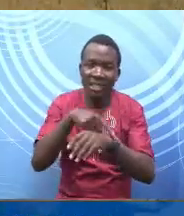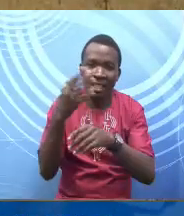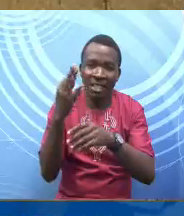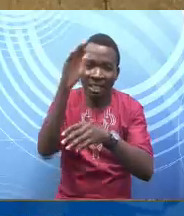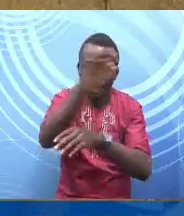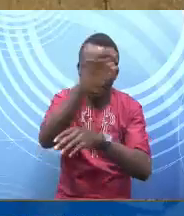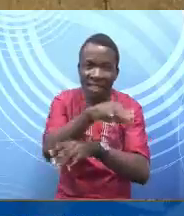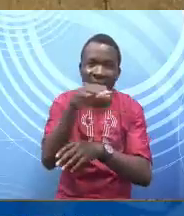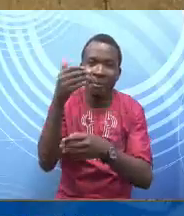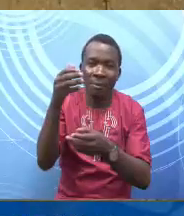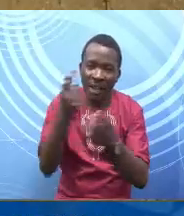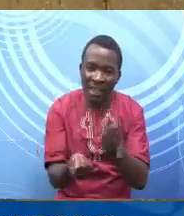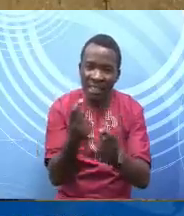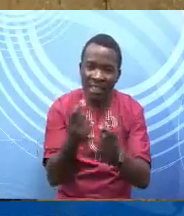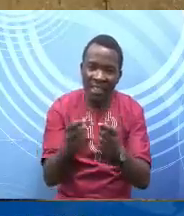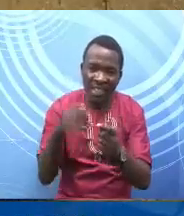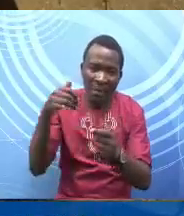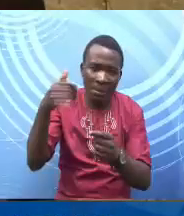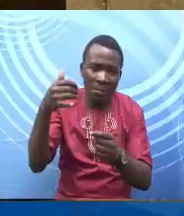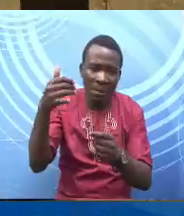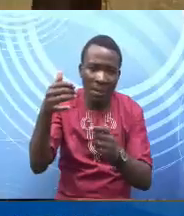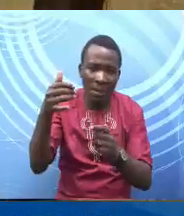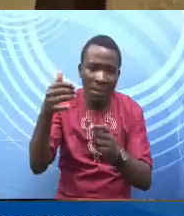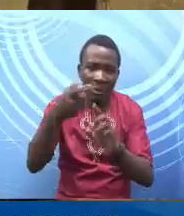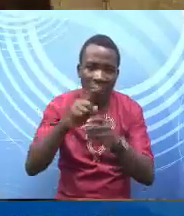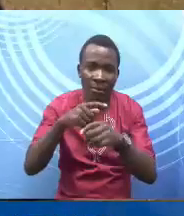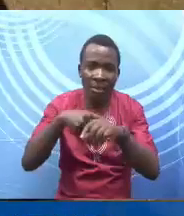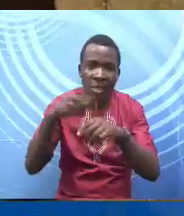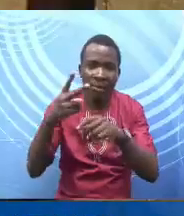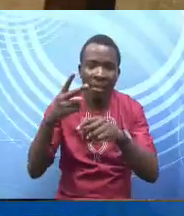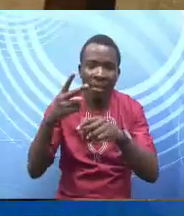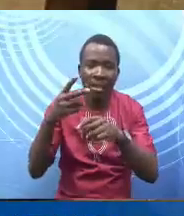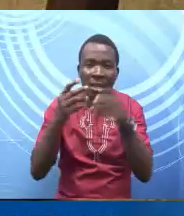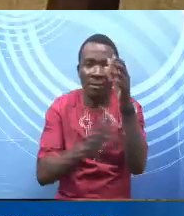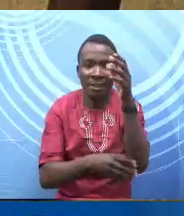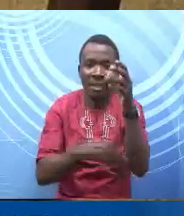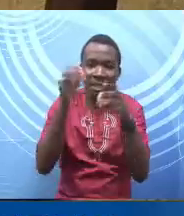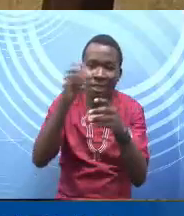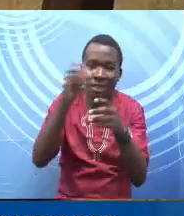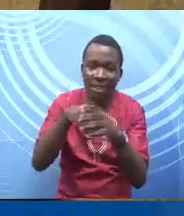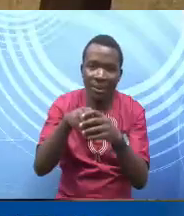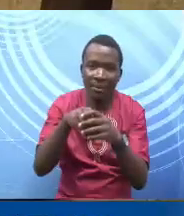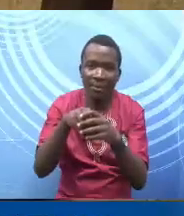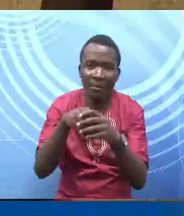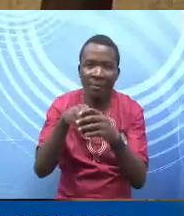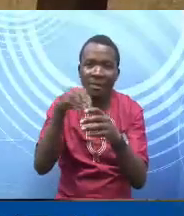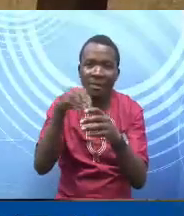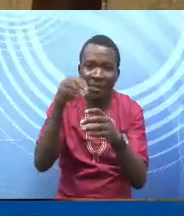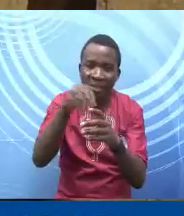akabindi bagateka kuva mu masaa munani w'umukene agatangira kujya ashyiramo udukonya tw'insina